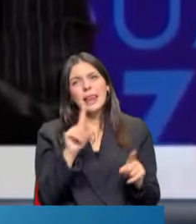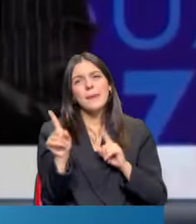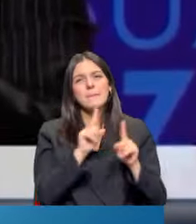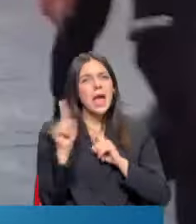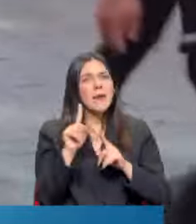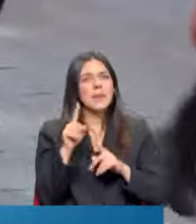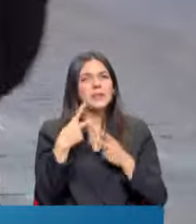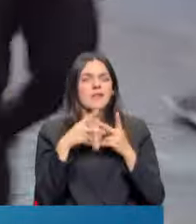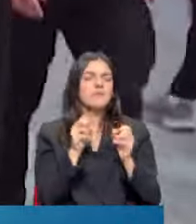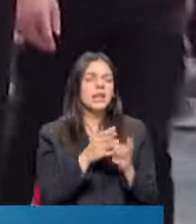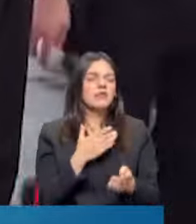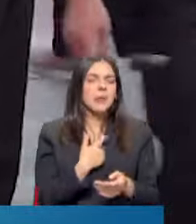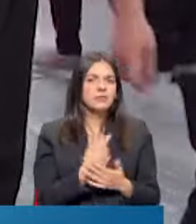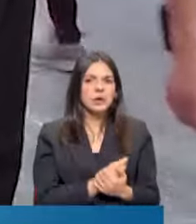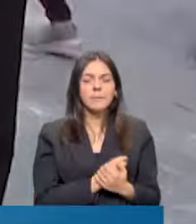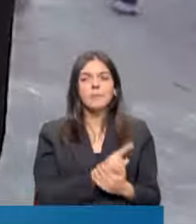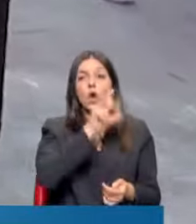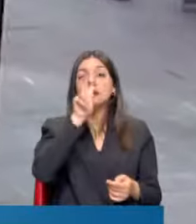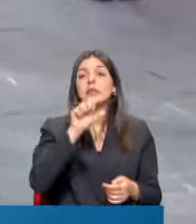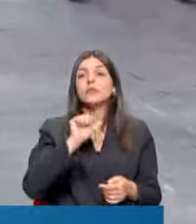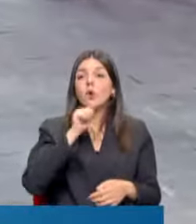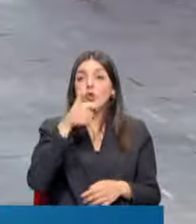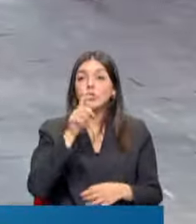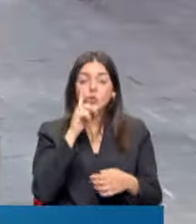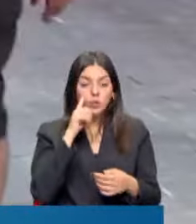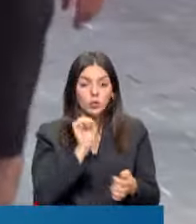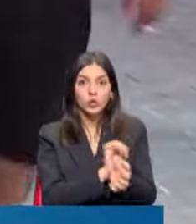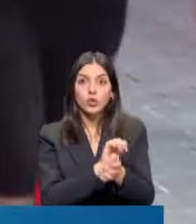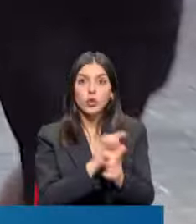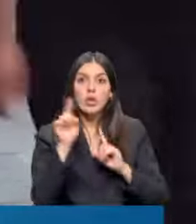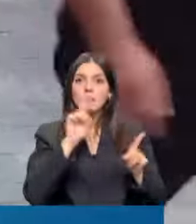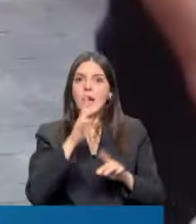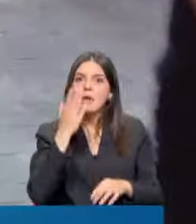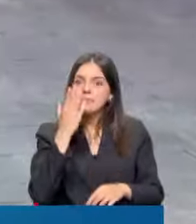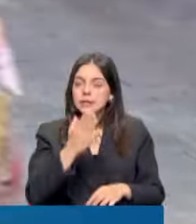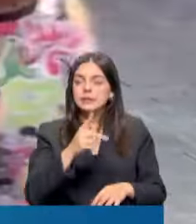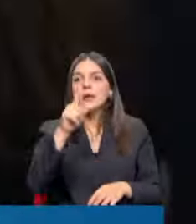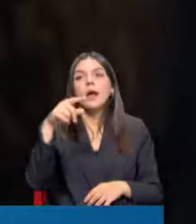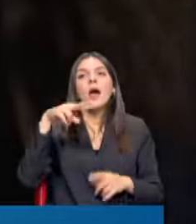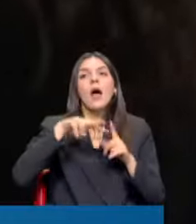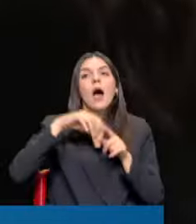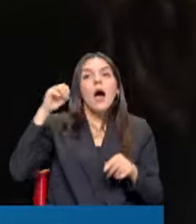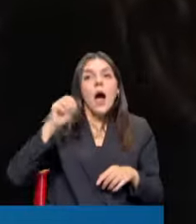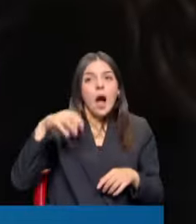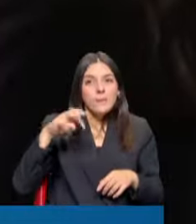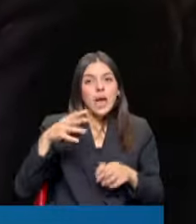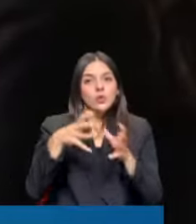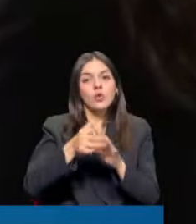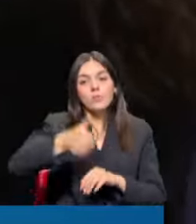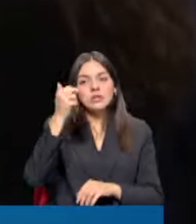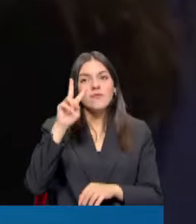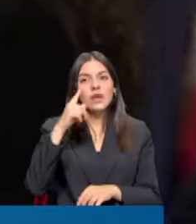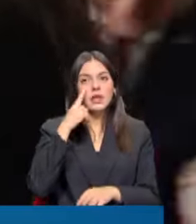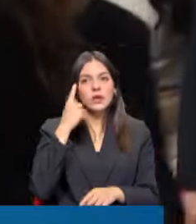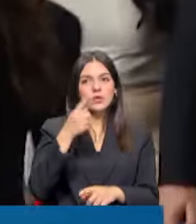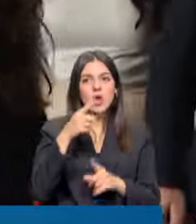tutuksuz yargılansın. 18 gündür cezaevinde olan Dilruba'nın tutuklu yargılanmasına muhalefet gibi AK Parti Grup Başkan Vekili Özlem Zengin de tepki göstermiş,